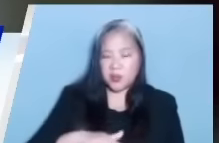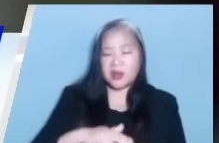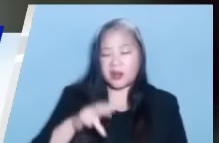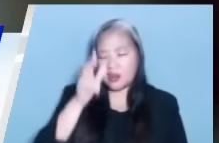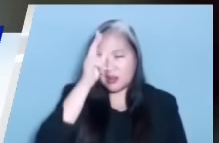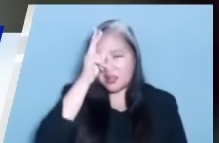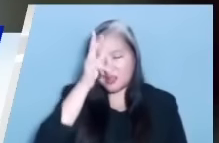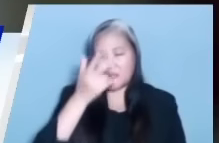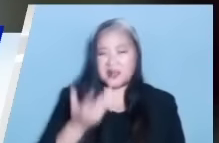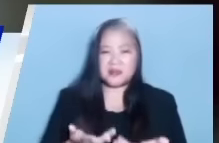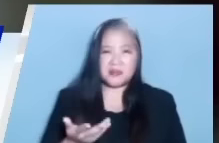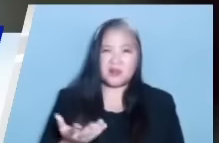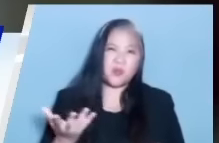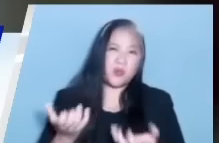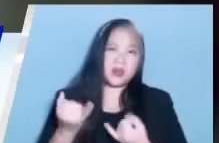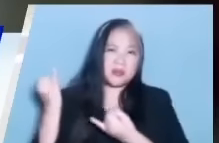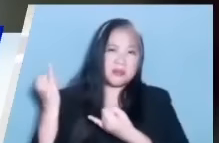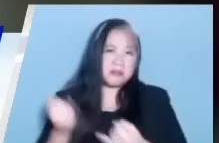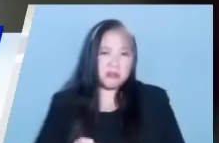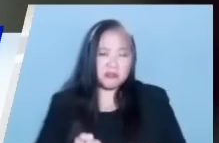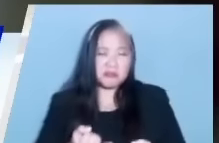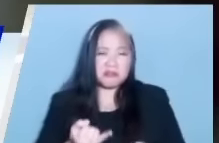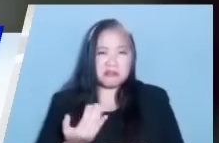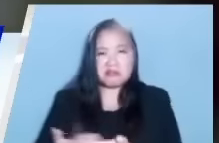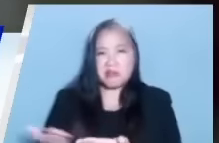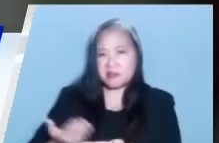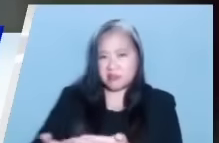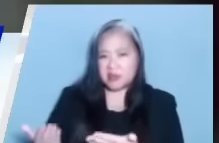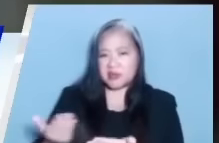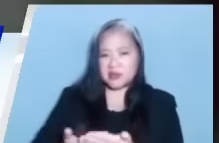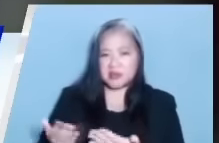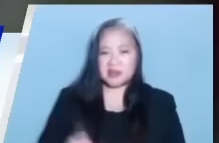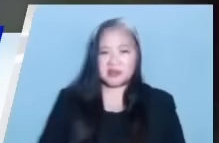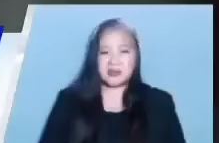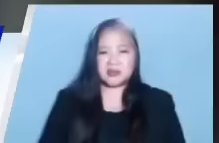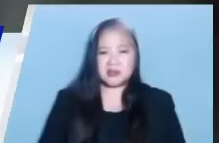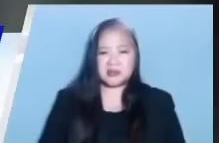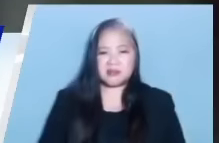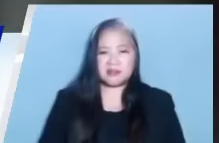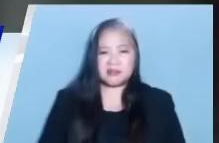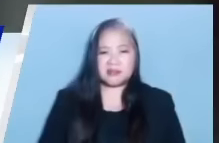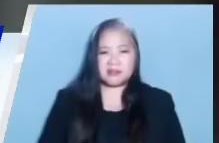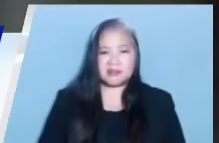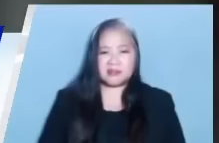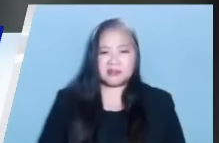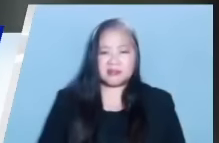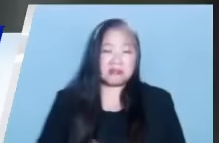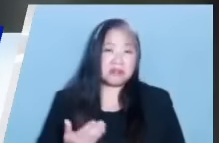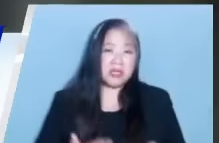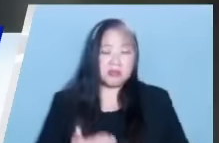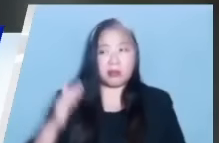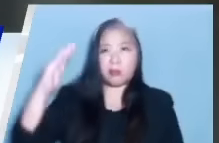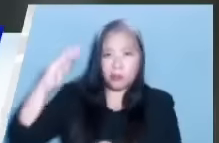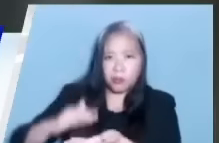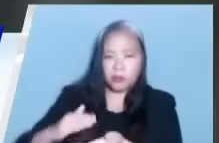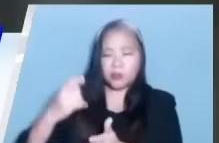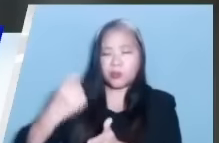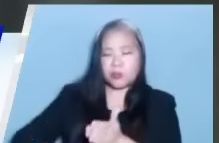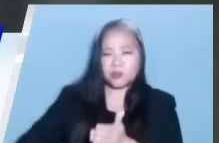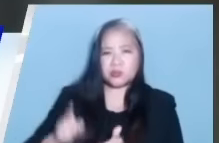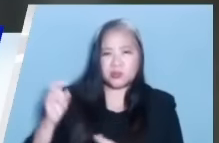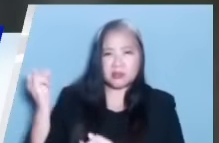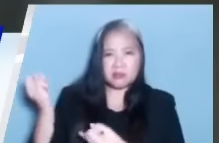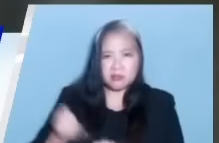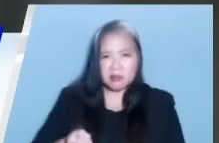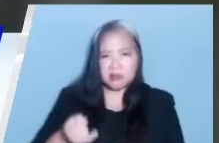yung imported ang aanuhin nila. Tsaka baka minsan bumaba pa yung presyo dahil nga